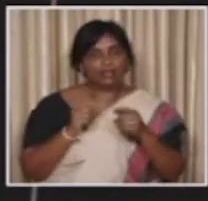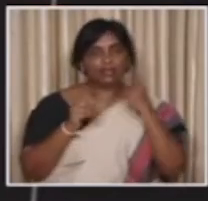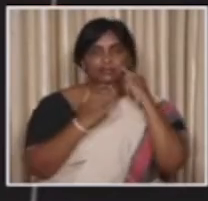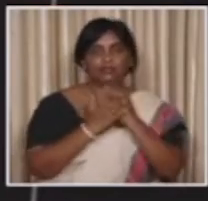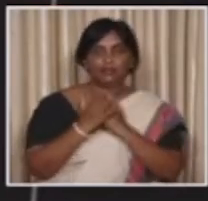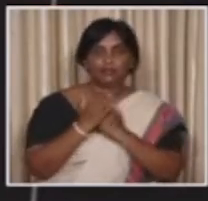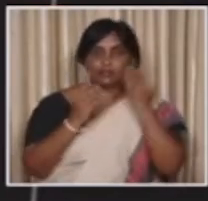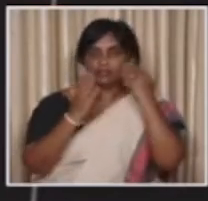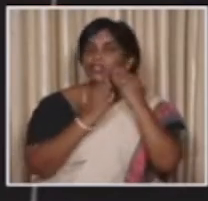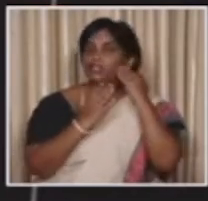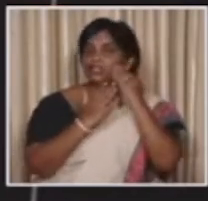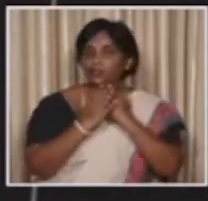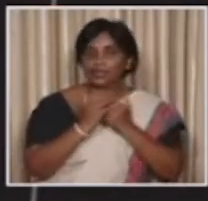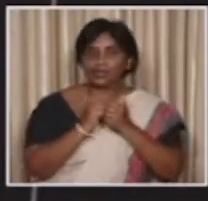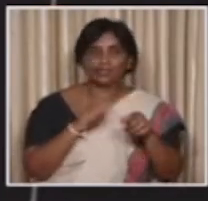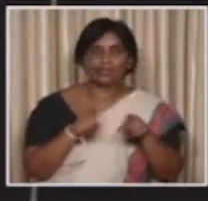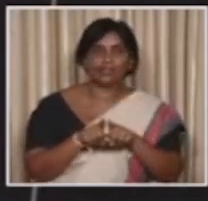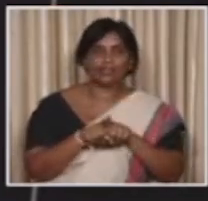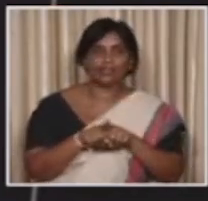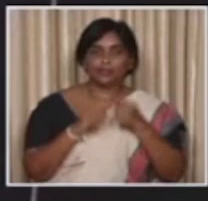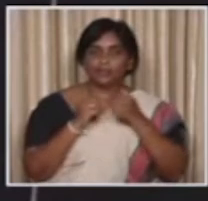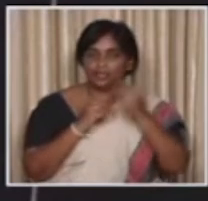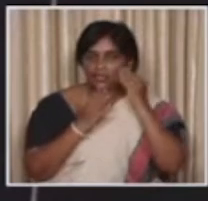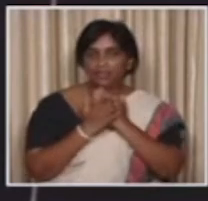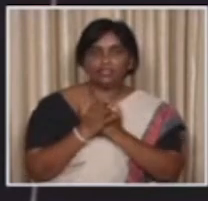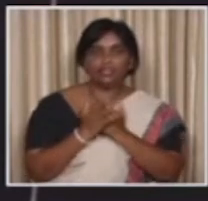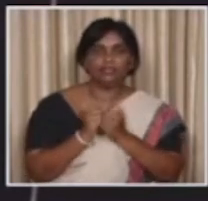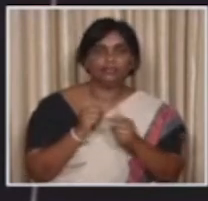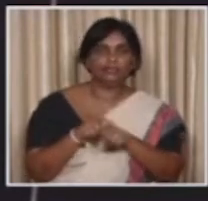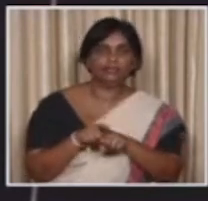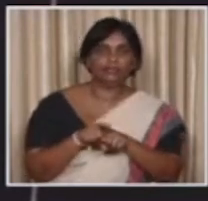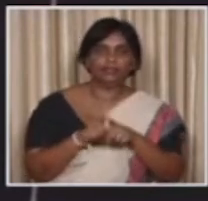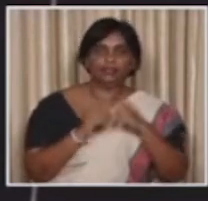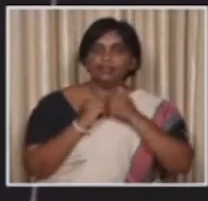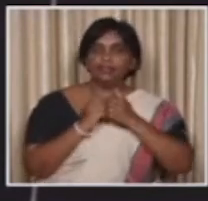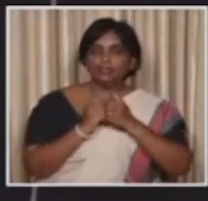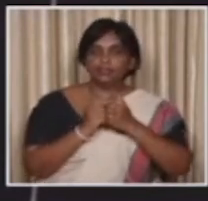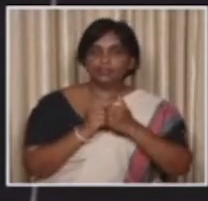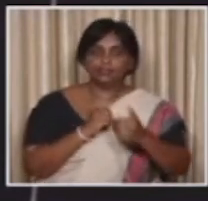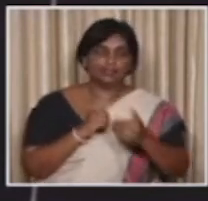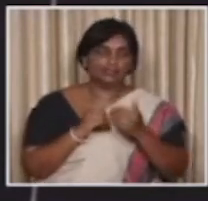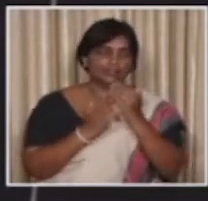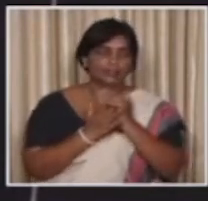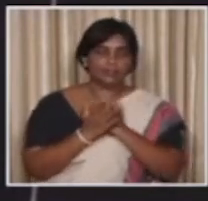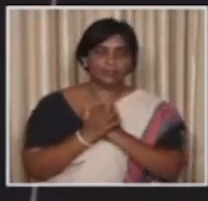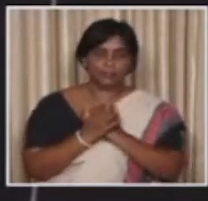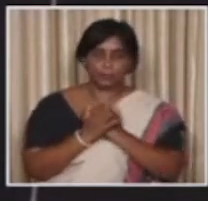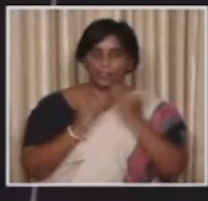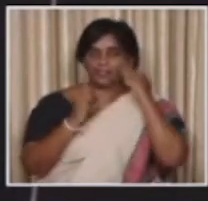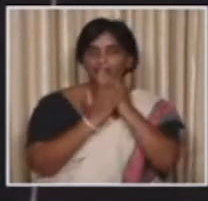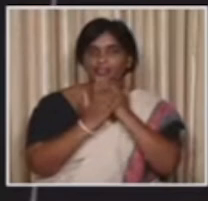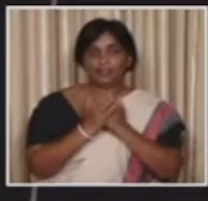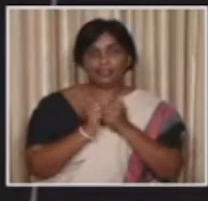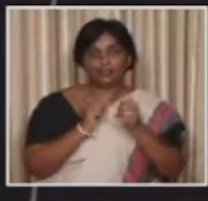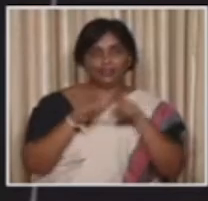හැමදාම අපි බලයටපත් වෙච්ච අපි හැම කෙනෙක්ම කරේ ජනතාව සතුටු කරන්න රටවල් වලින් ණය අරගෙන කනිද තෙල් සංස්ථාව